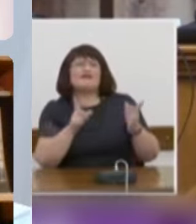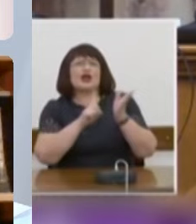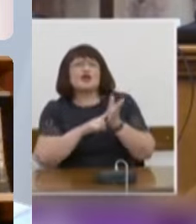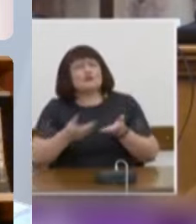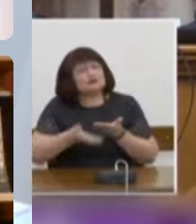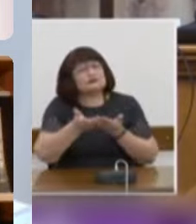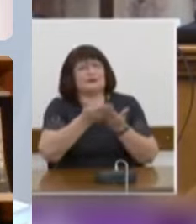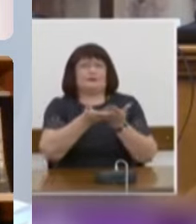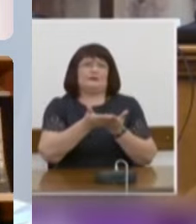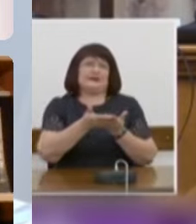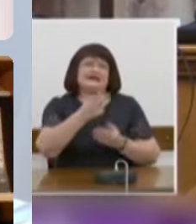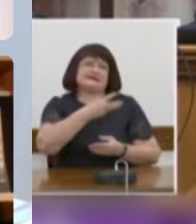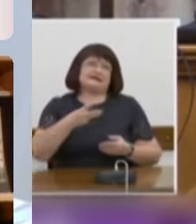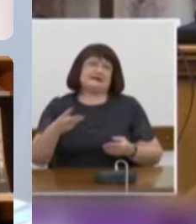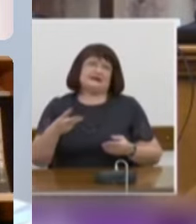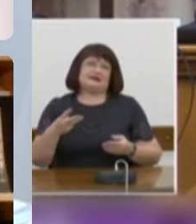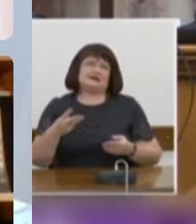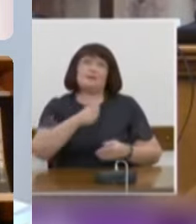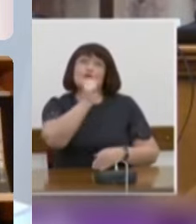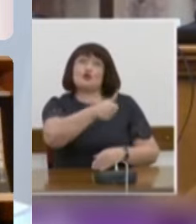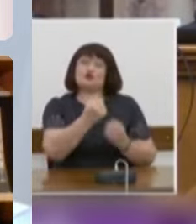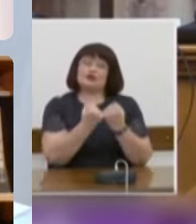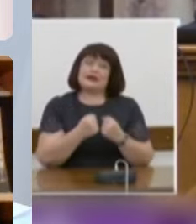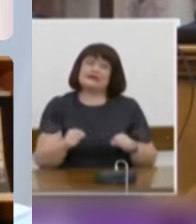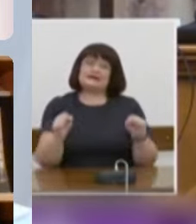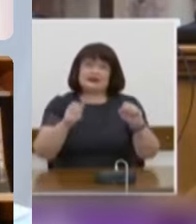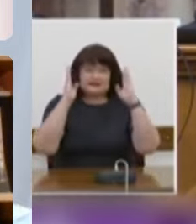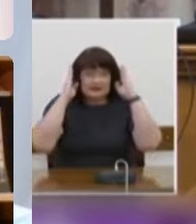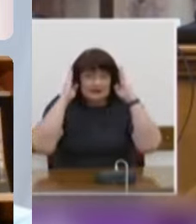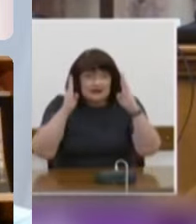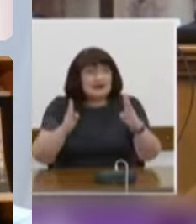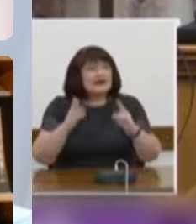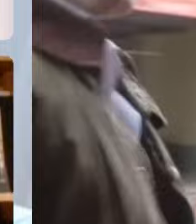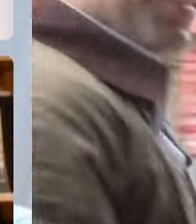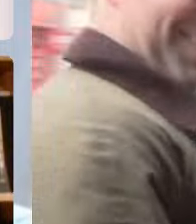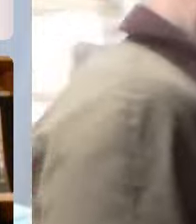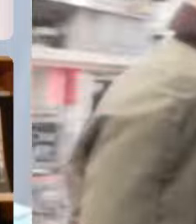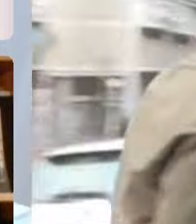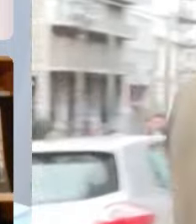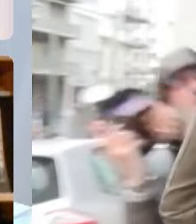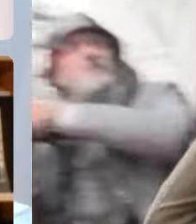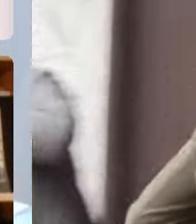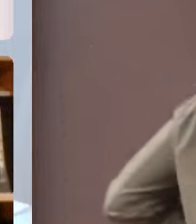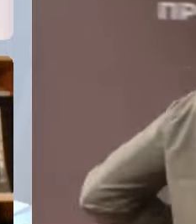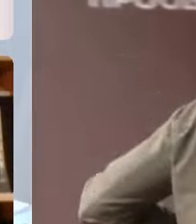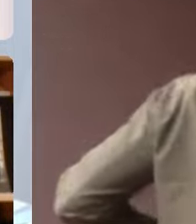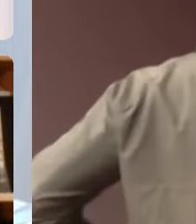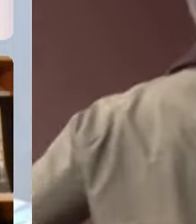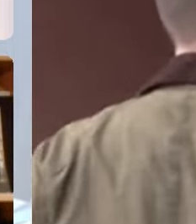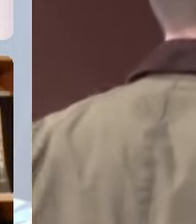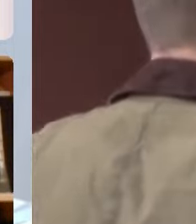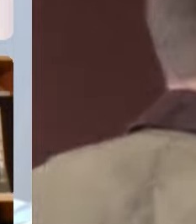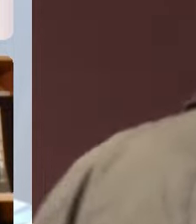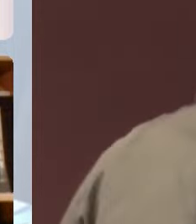Οι βουλευτές πρέπει αυτόβουλα, σε όχι στρατηγικά ζητήματα,